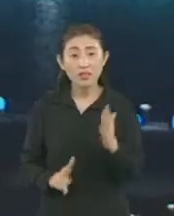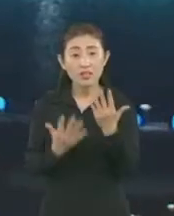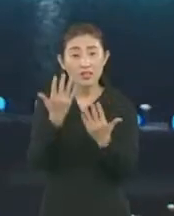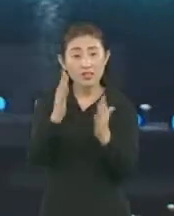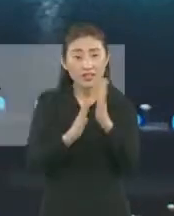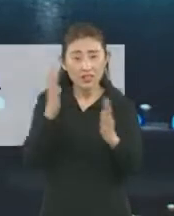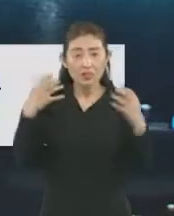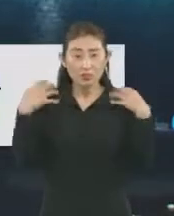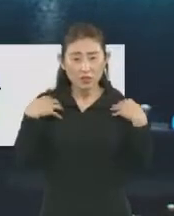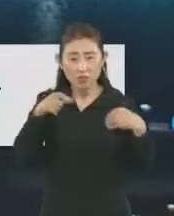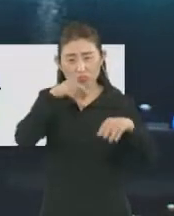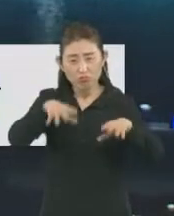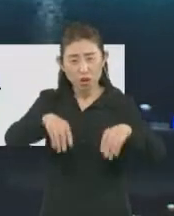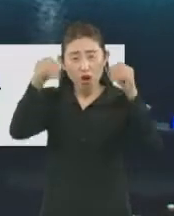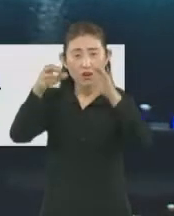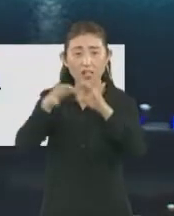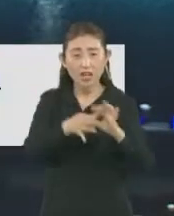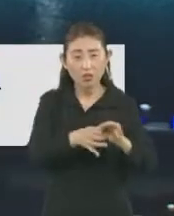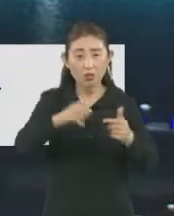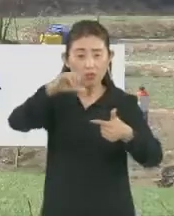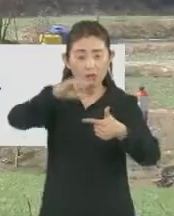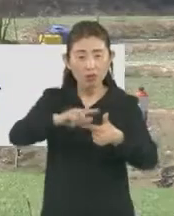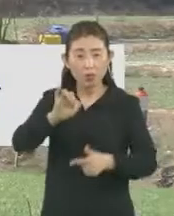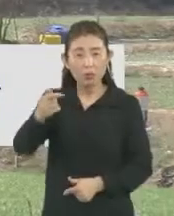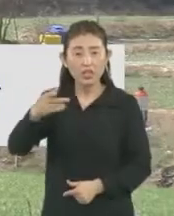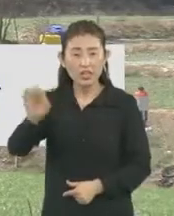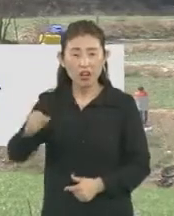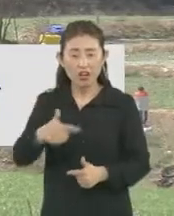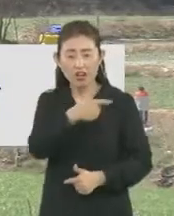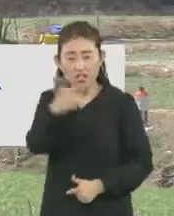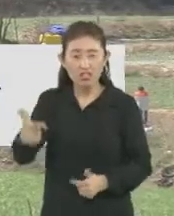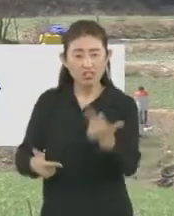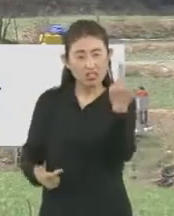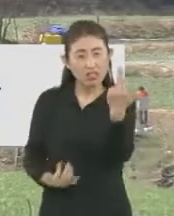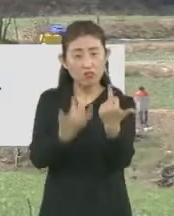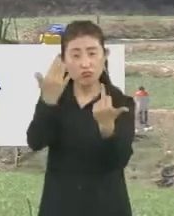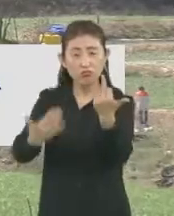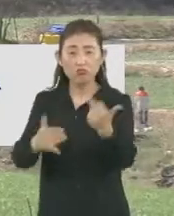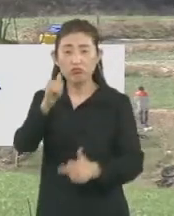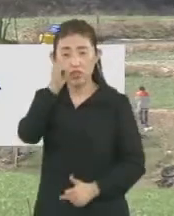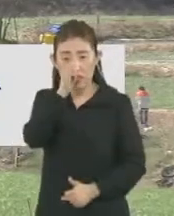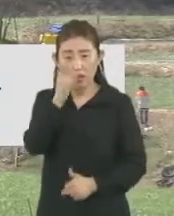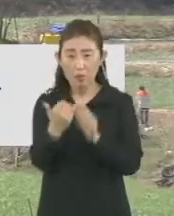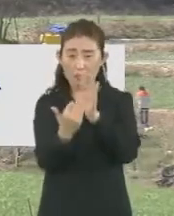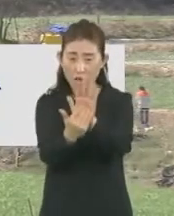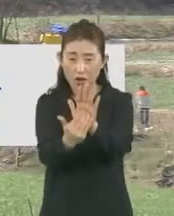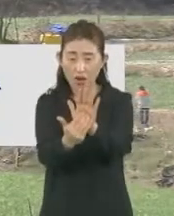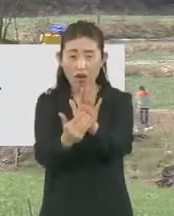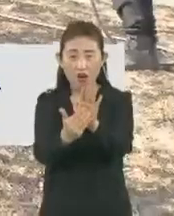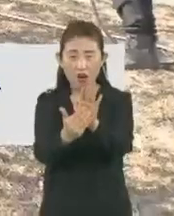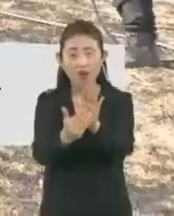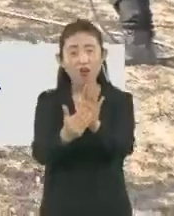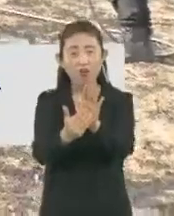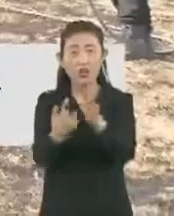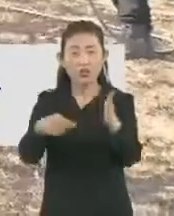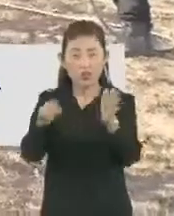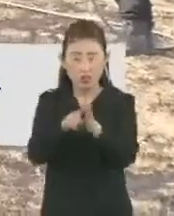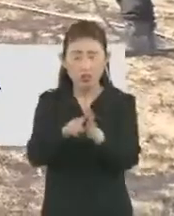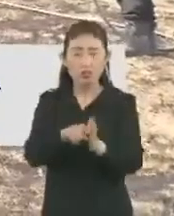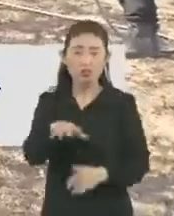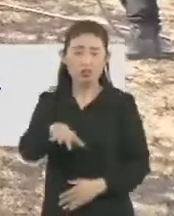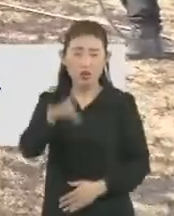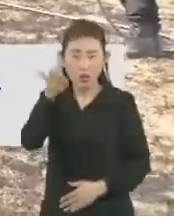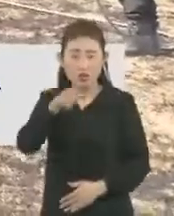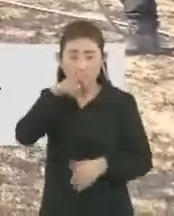산림청은 건조한 날씨 속에 최근 경남 밀양에서 대형 산불이 발생하고 산불발생 위험이 높아짐에 따라 역대 처음으로